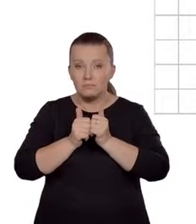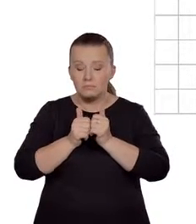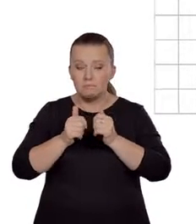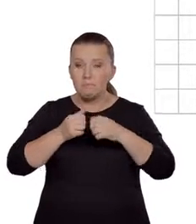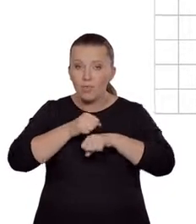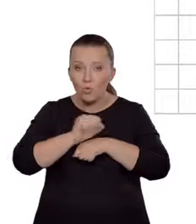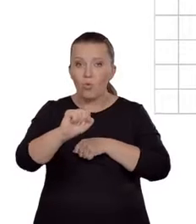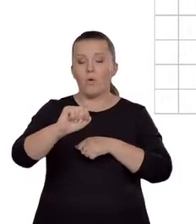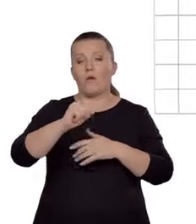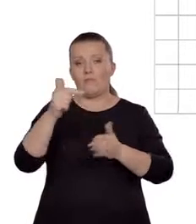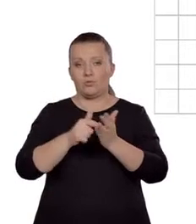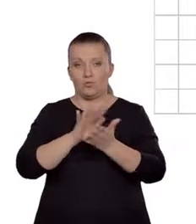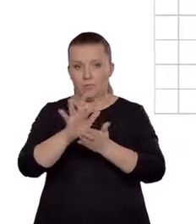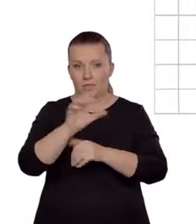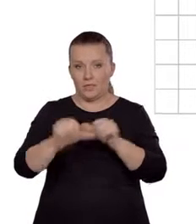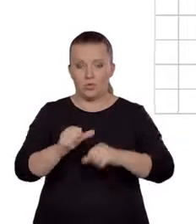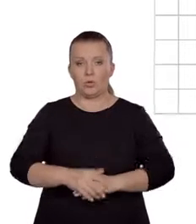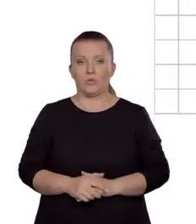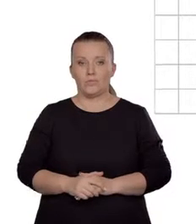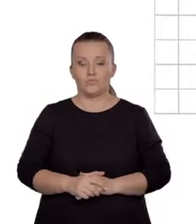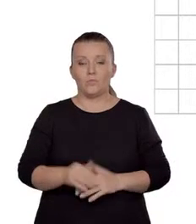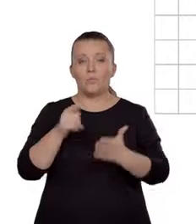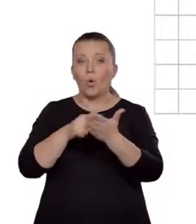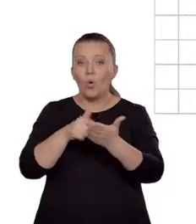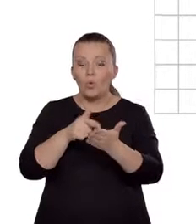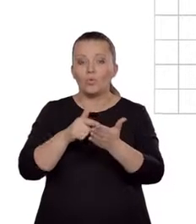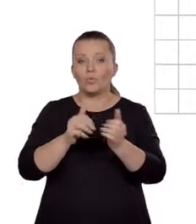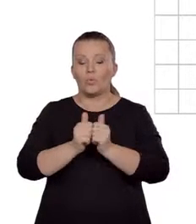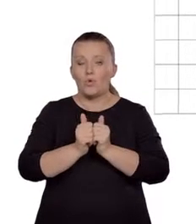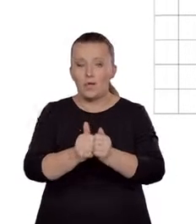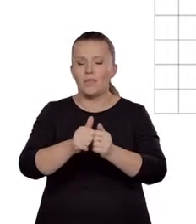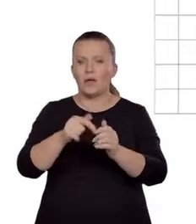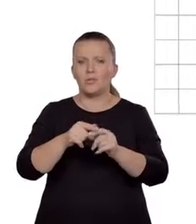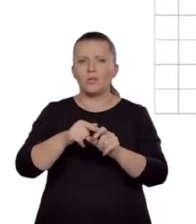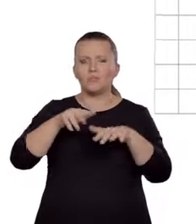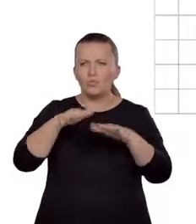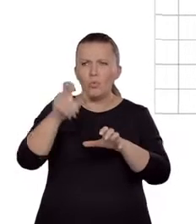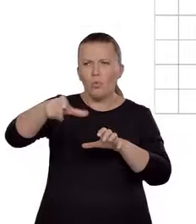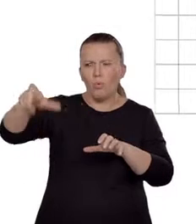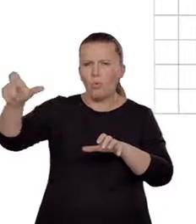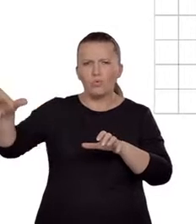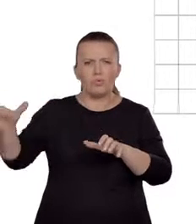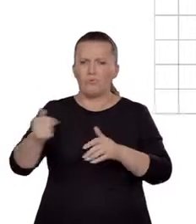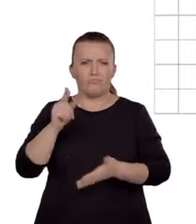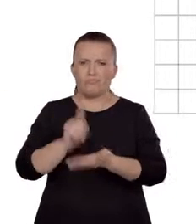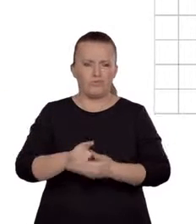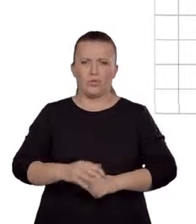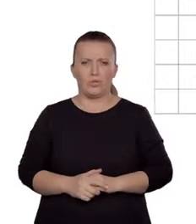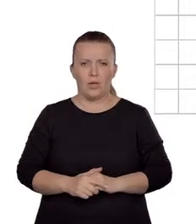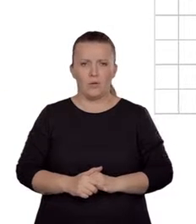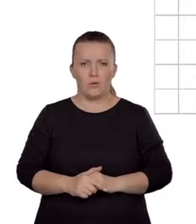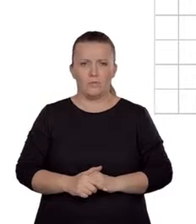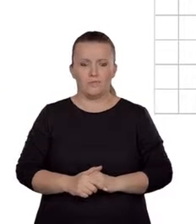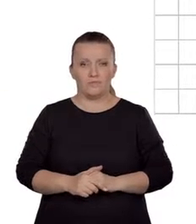maja 2015 roku. Jest to zadanie, które dla wielu zdających egzamin okazało się trudne. Tym bardziej